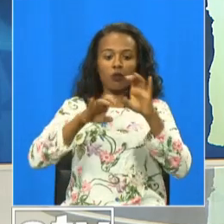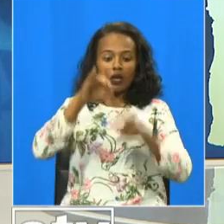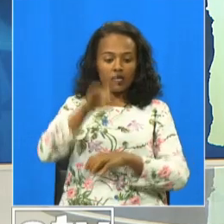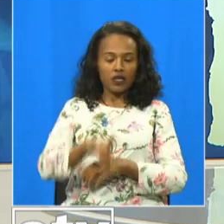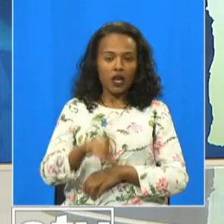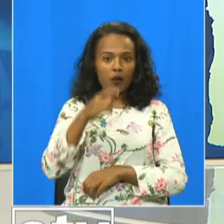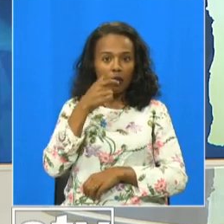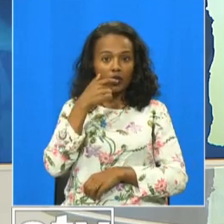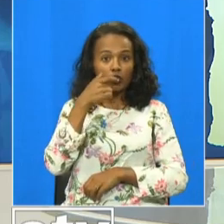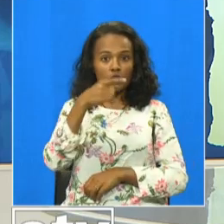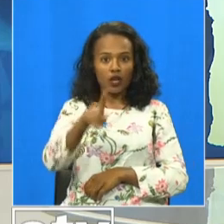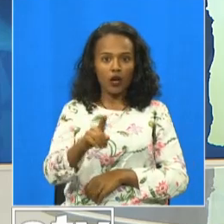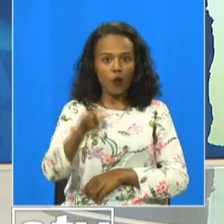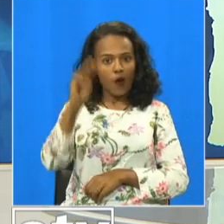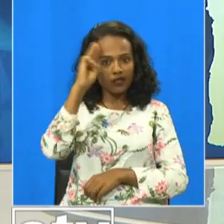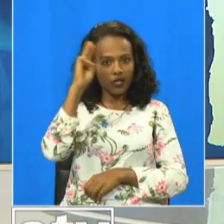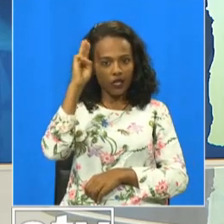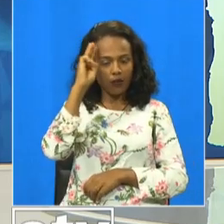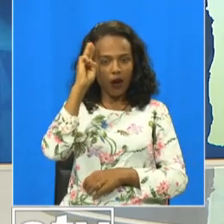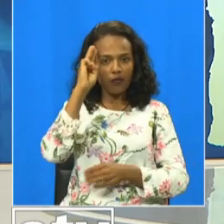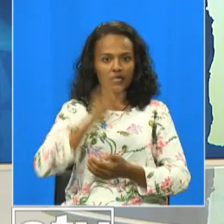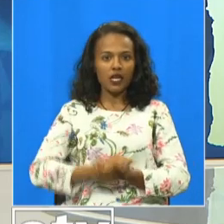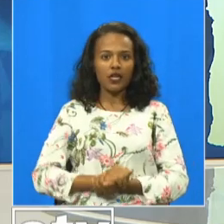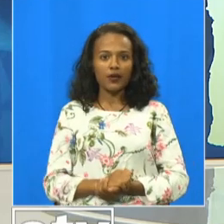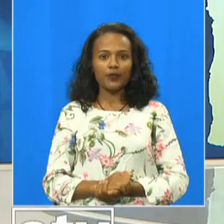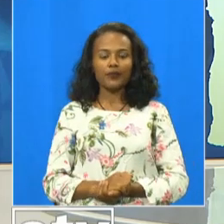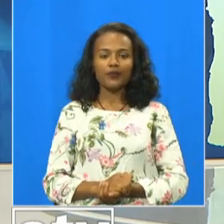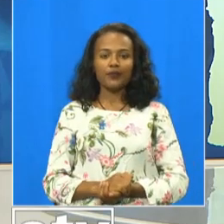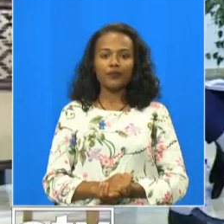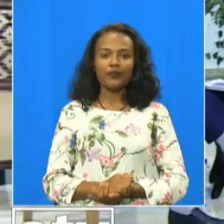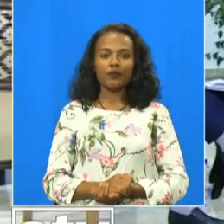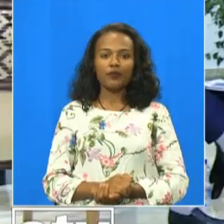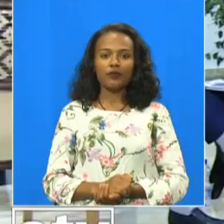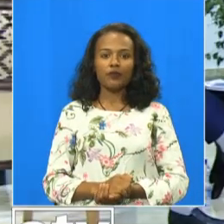ምሁራን አስታውቀዋል። ሳዳት መሐመድ ሳኒ በዚህ ጉዳይ ላይ ተጨማሪ ዘግባለሁ።